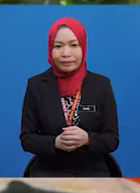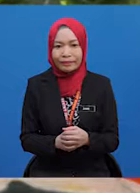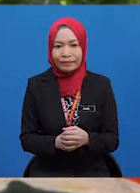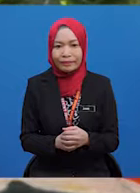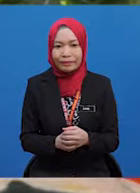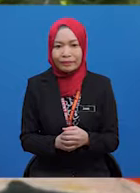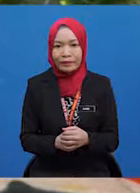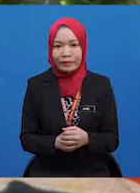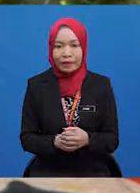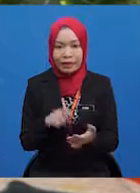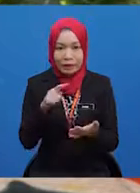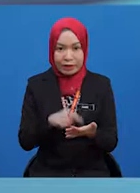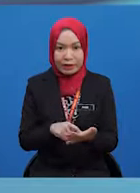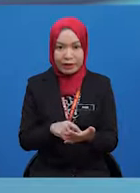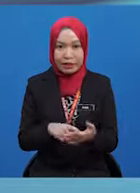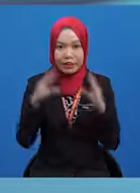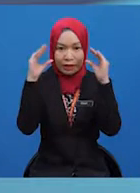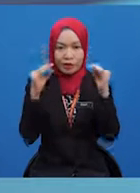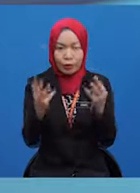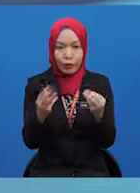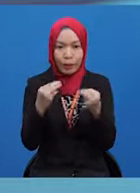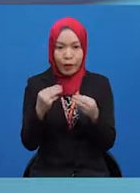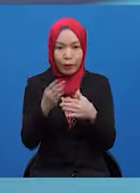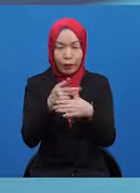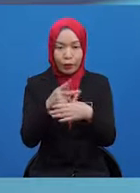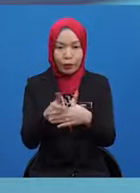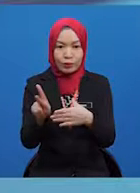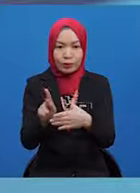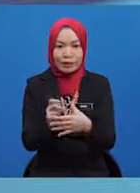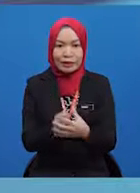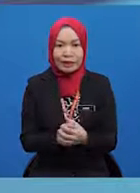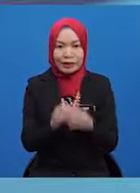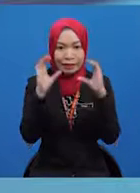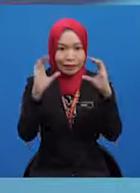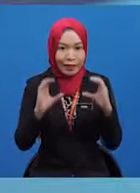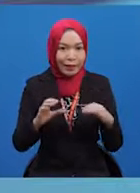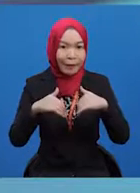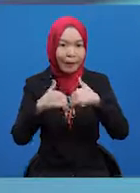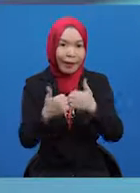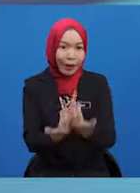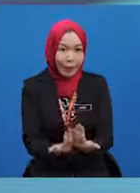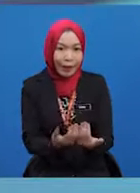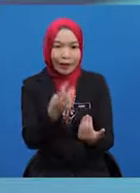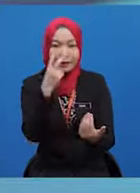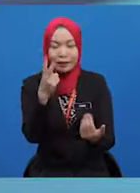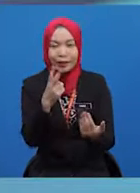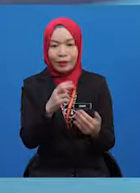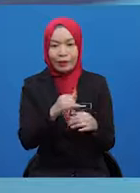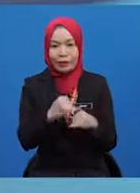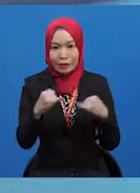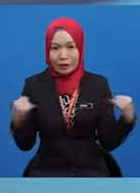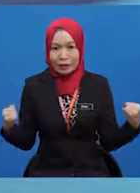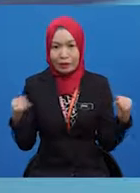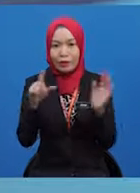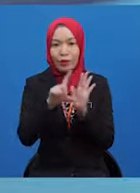Di sini, cikgu ingin kongsikan sedikit tips bagaimana memilih jenis logo untuk